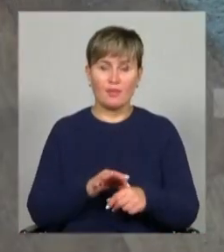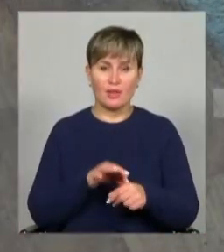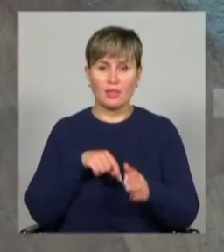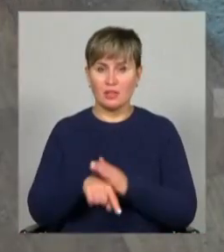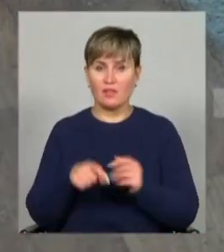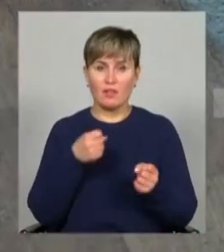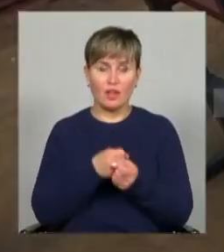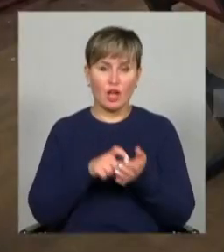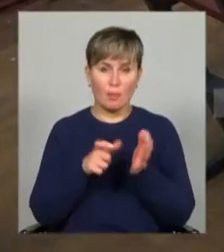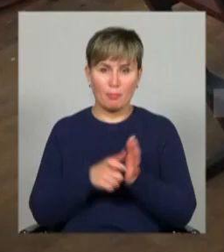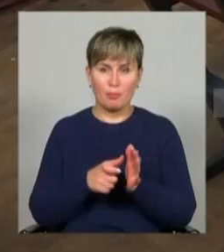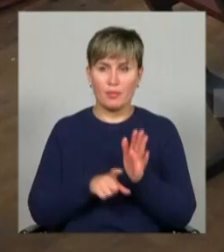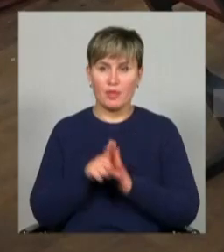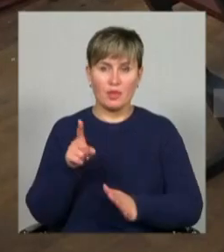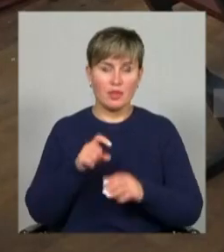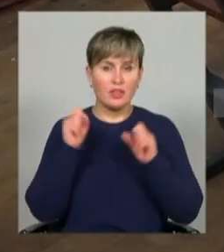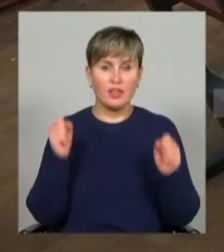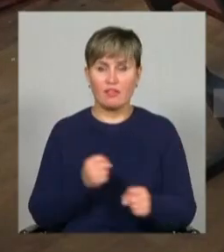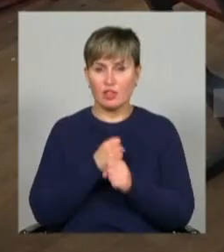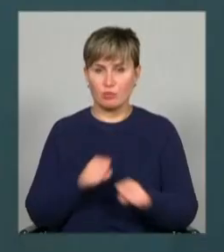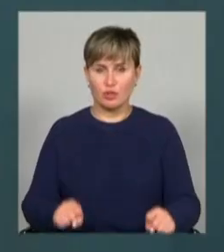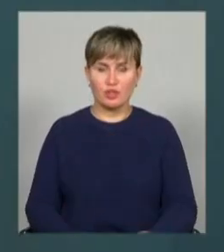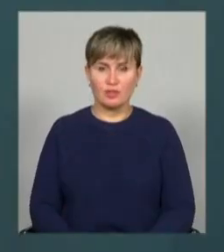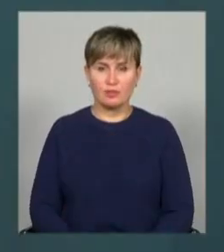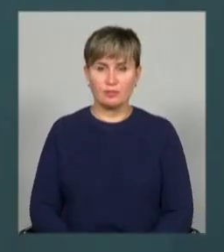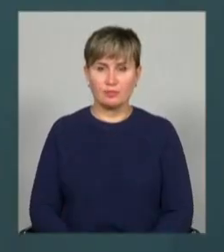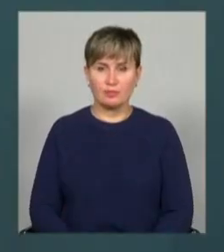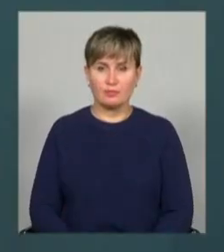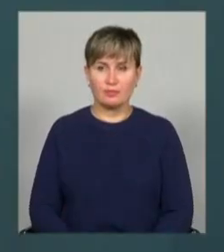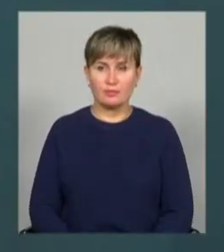аварийных кабинетах стало практически невозможным.